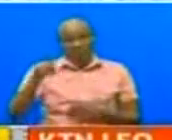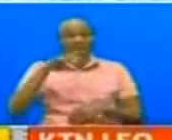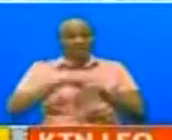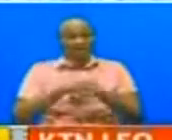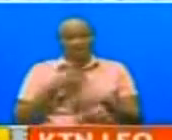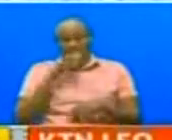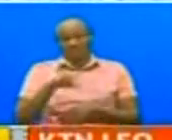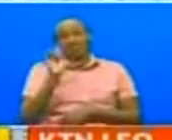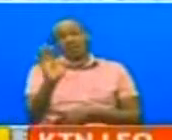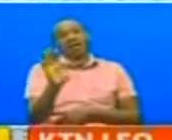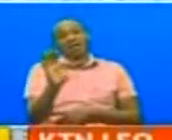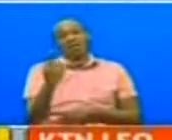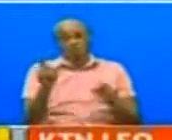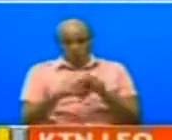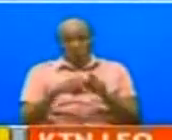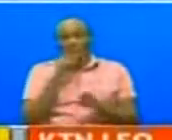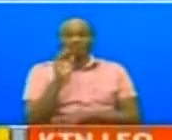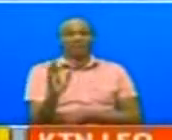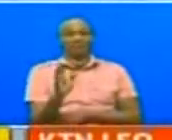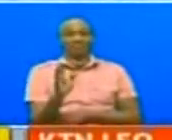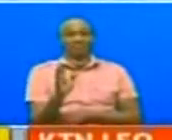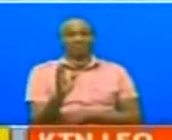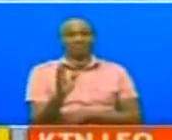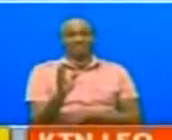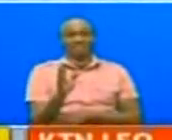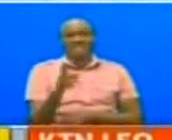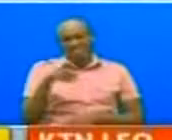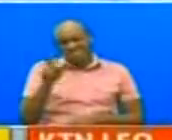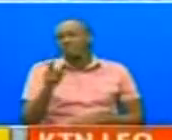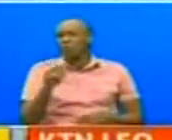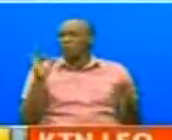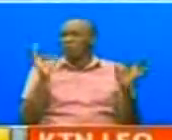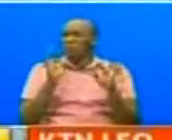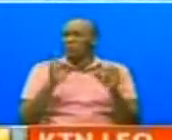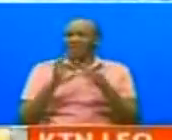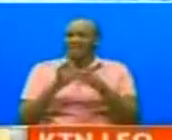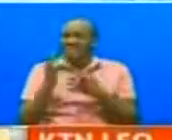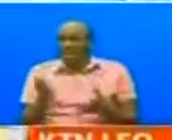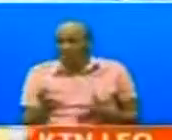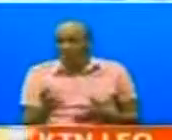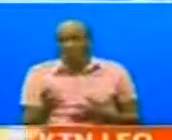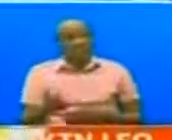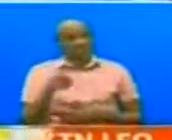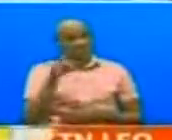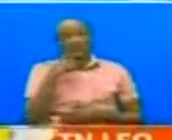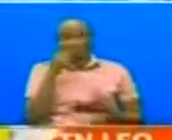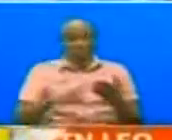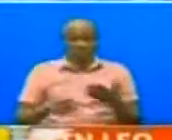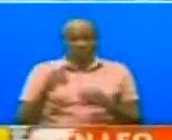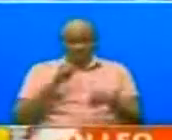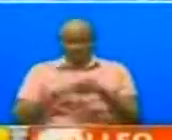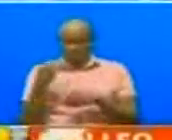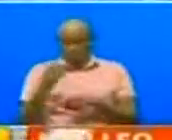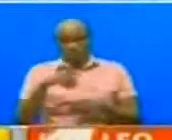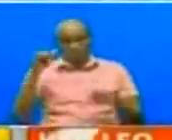kijana ngapi? Sababu hata hiyo ndogo kijana. Mbali na kwa kivutio cha jinsia ya kiume, inasemekana watoto